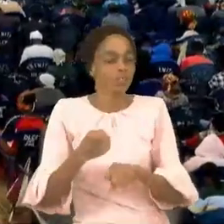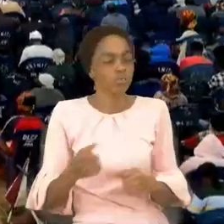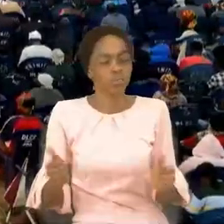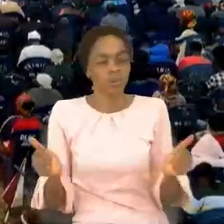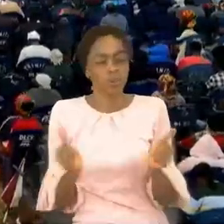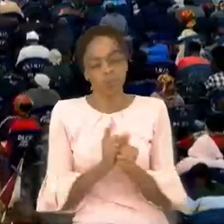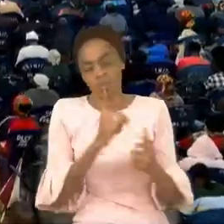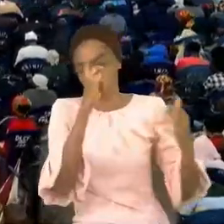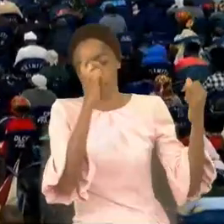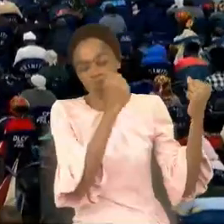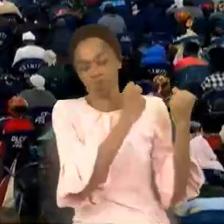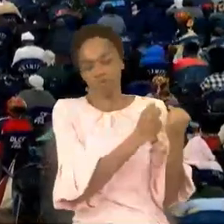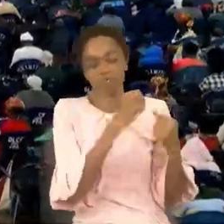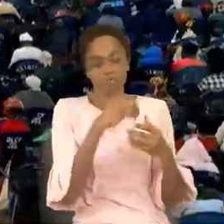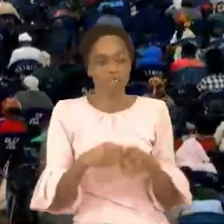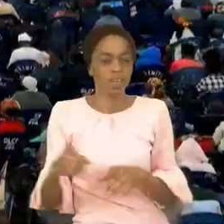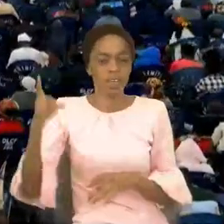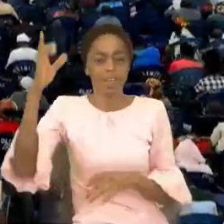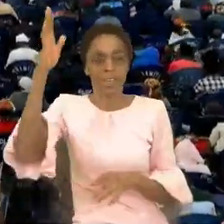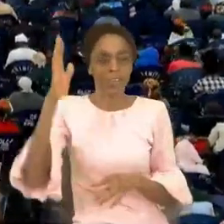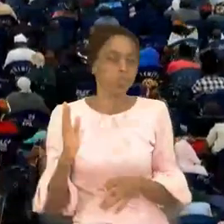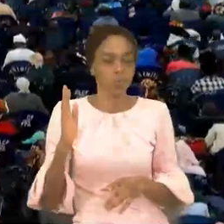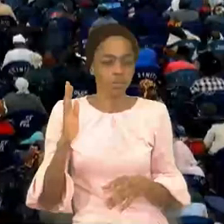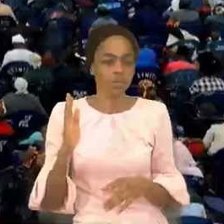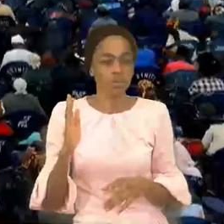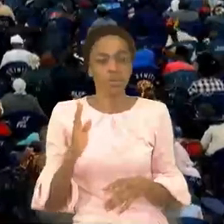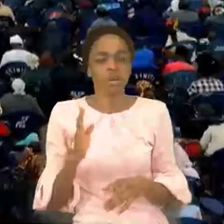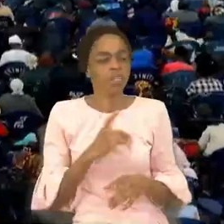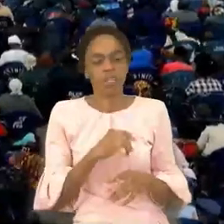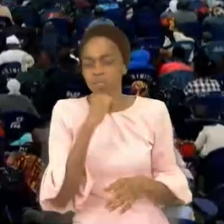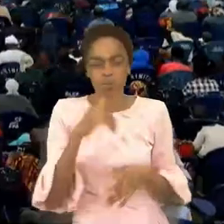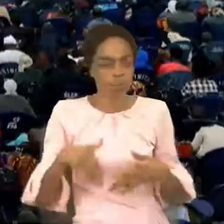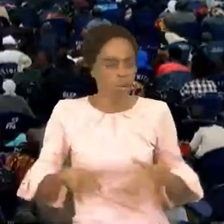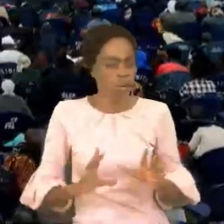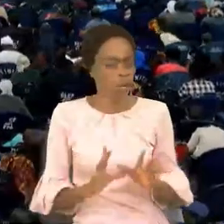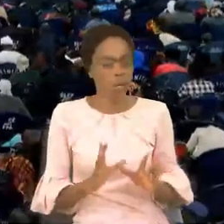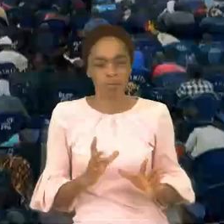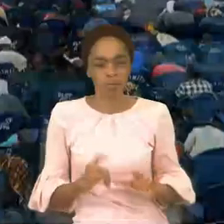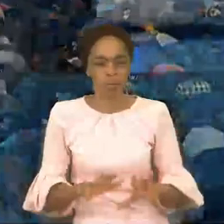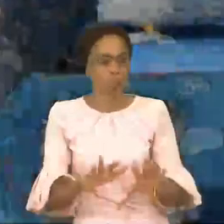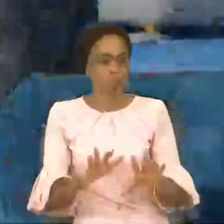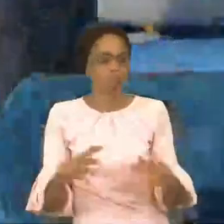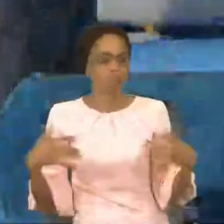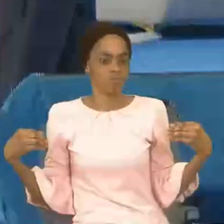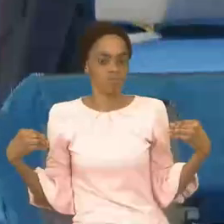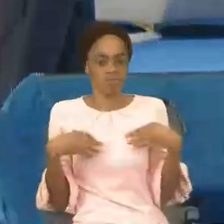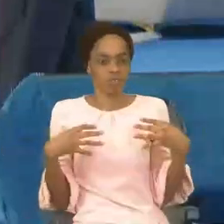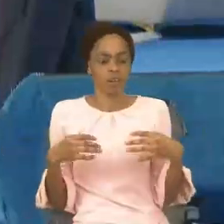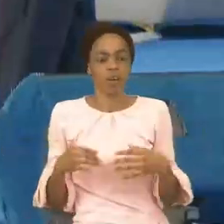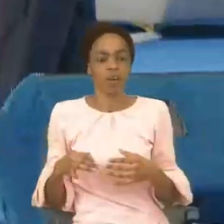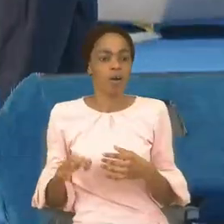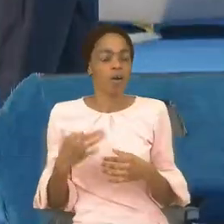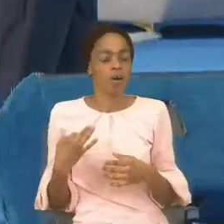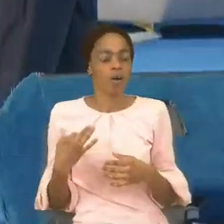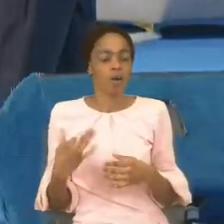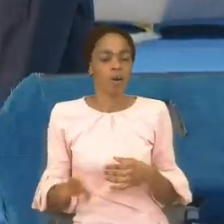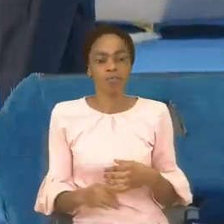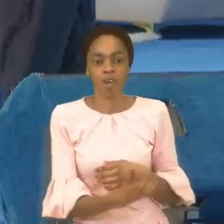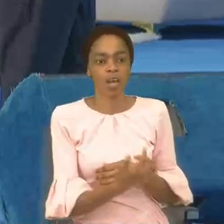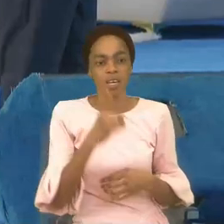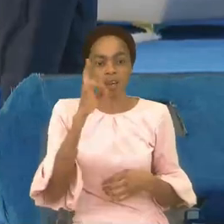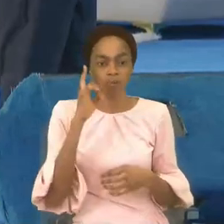en Dieu. Ils n'ont pas permis à la menace d'un homme, à la menace